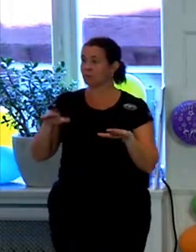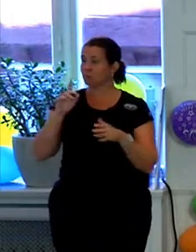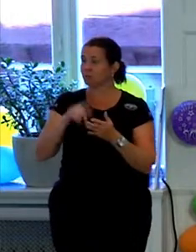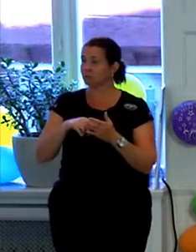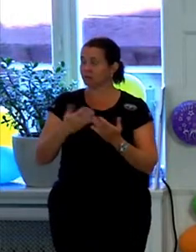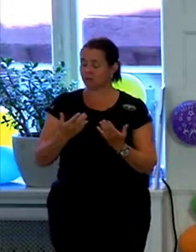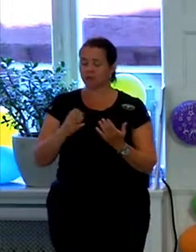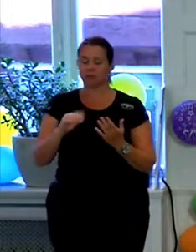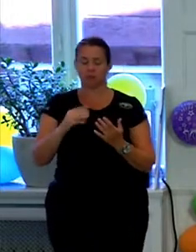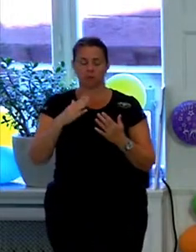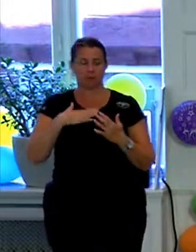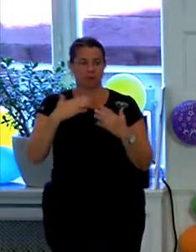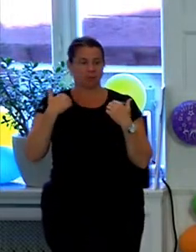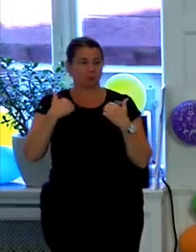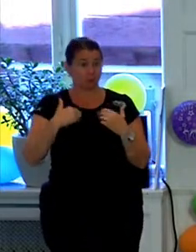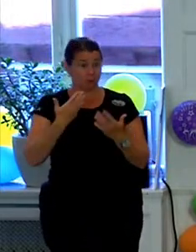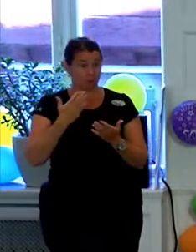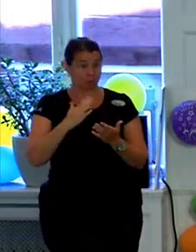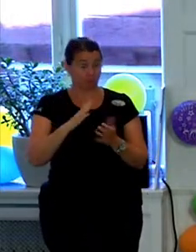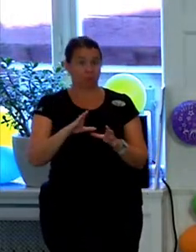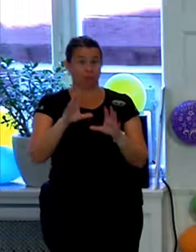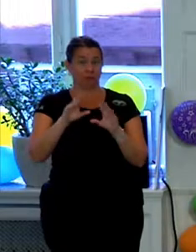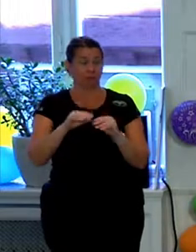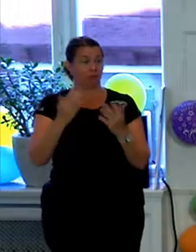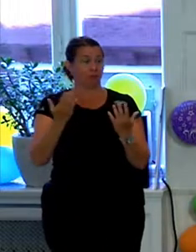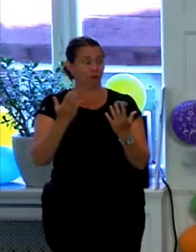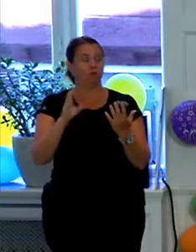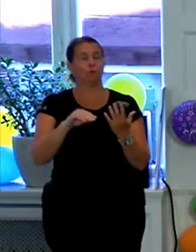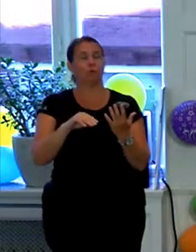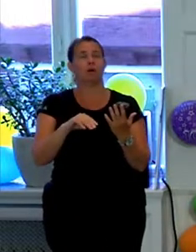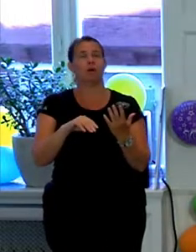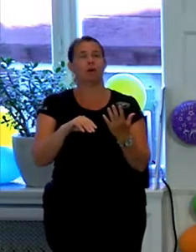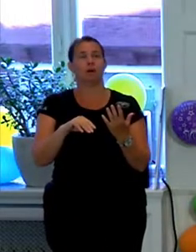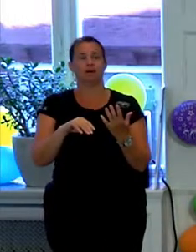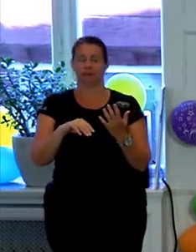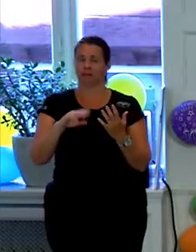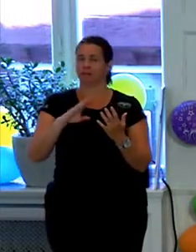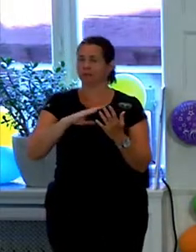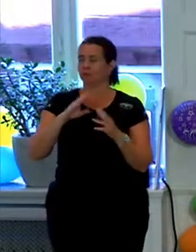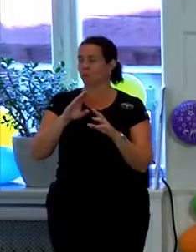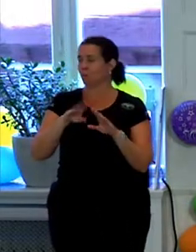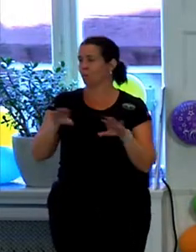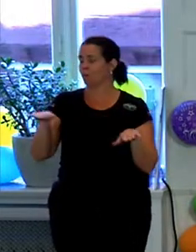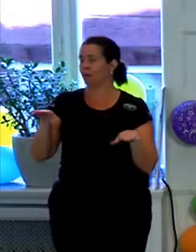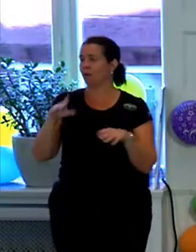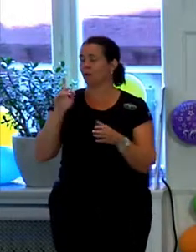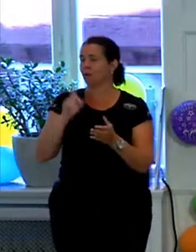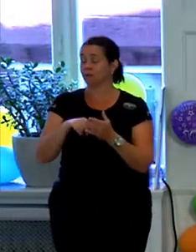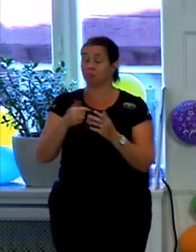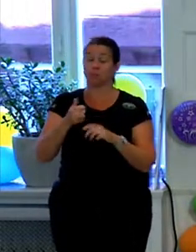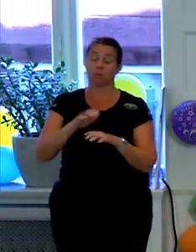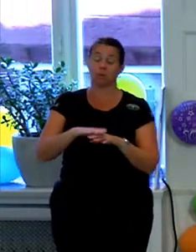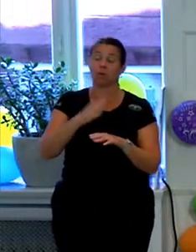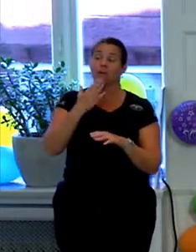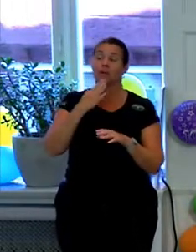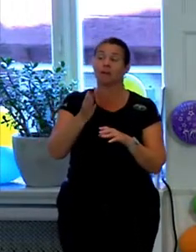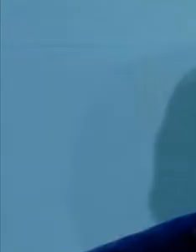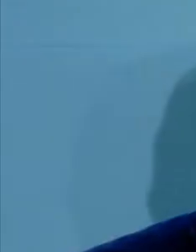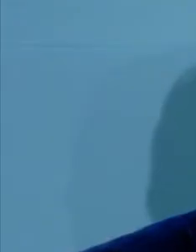min personliga bild är att råder rätt så delade meningar. Det beror ju lite på också var man bor i staden